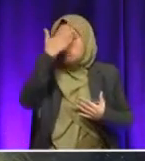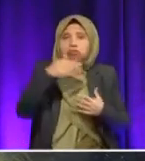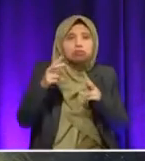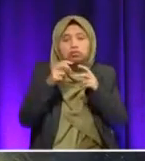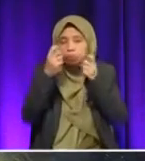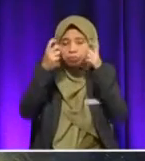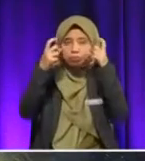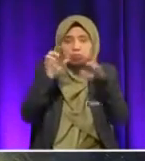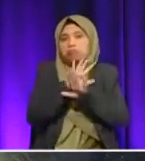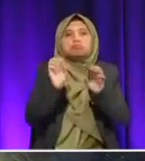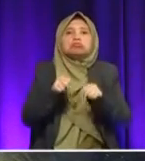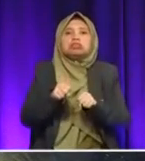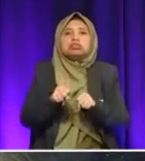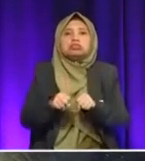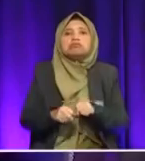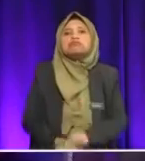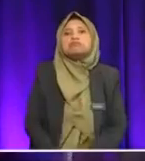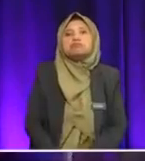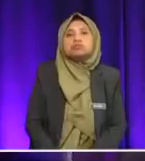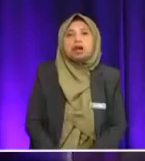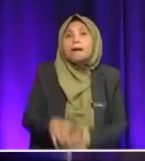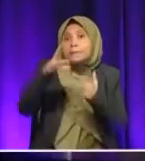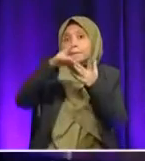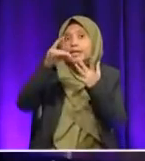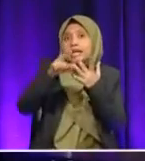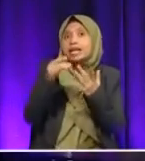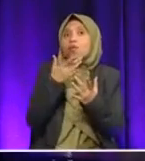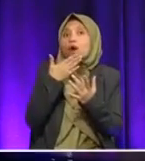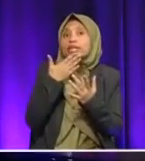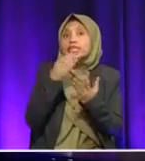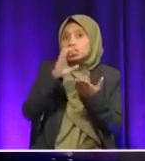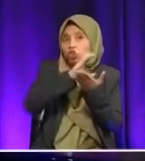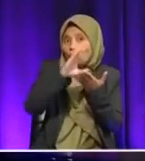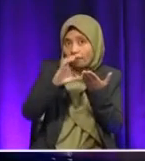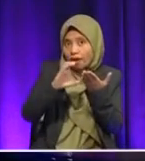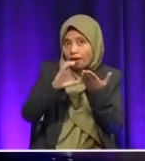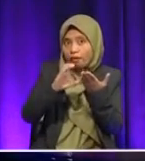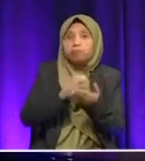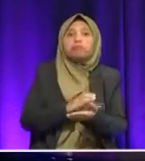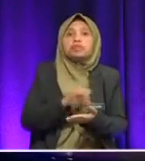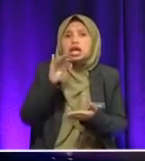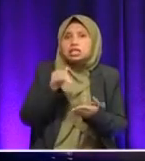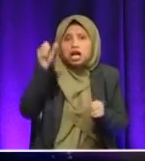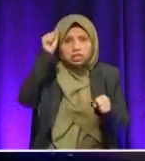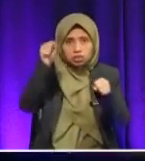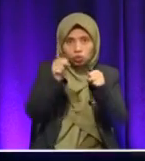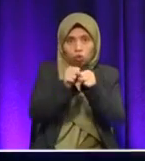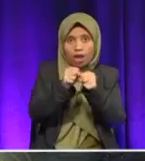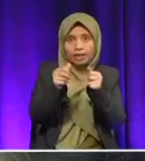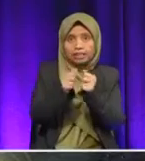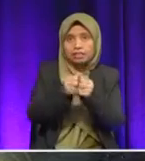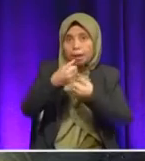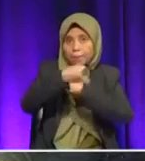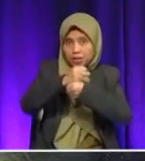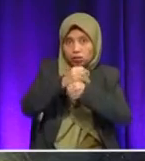iya nya kurang sesuai Oke kemudian pilih ya corak dan juga tekstur yang sesuai dengan baca-baca dan